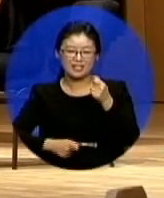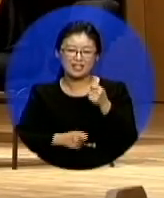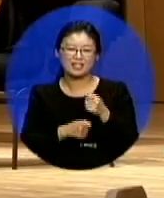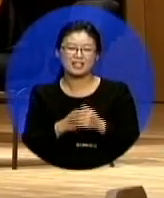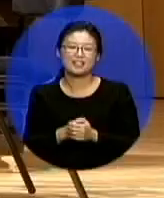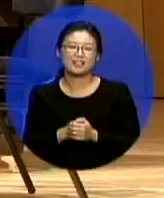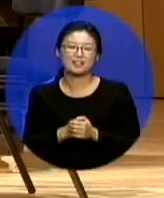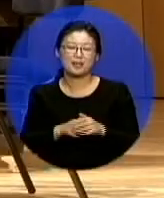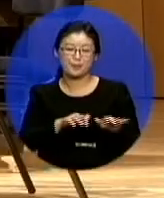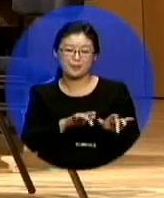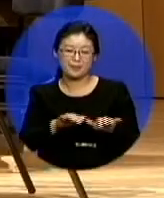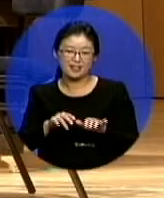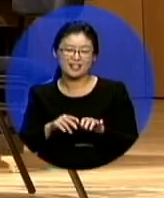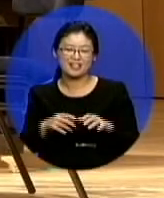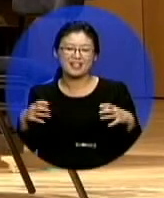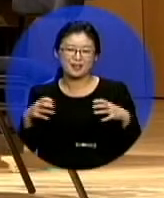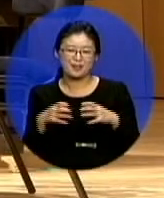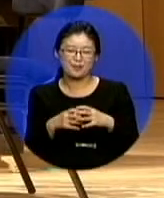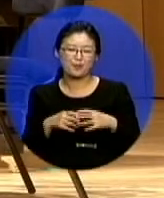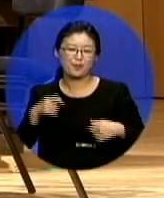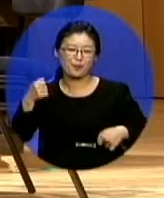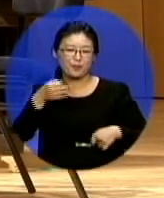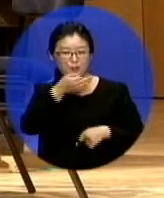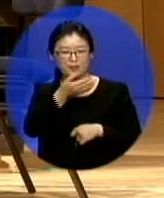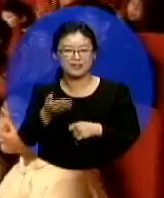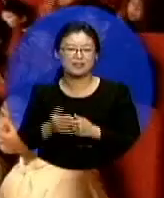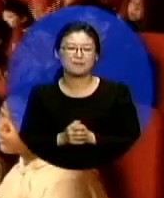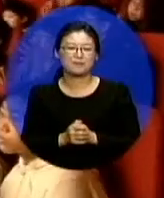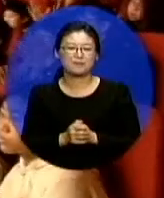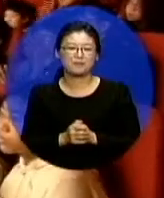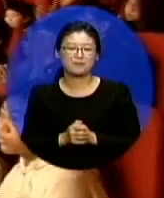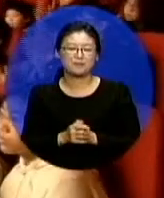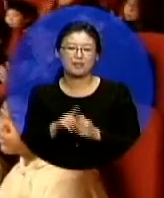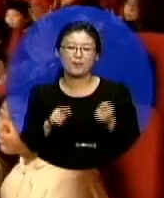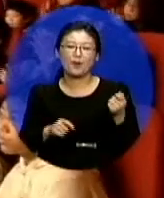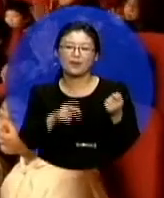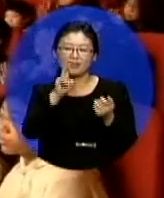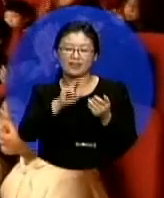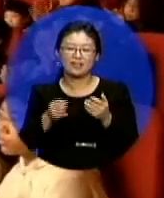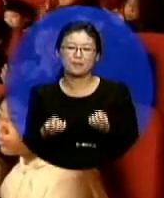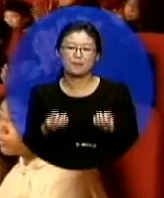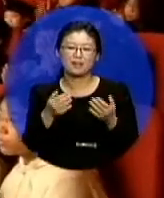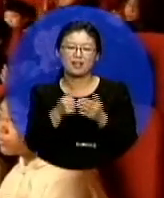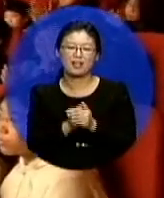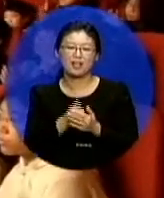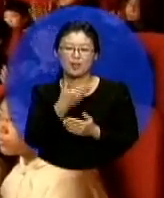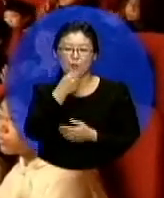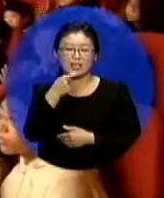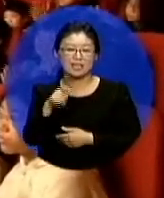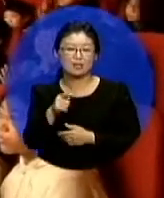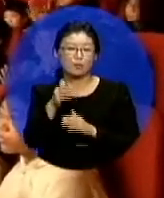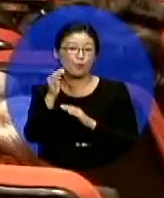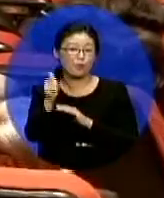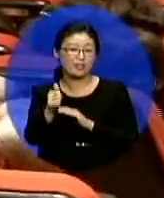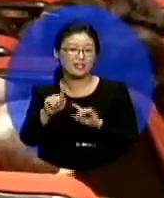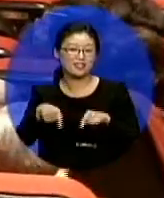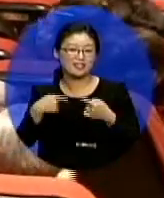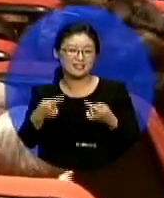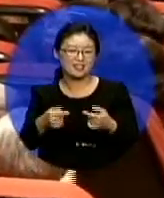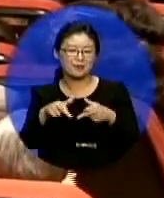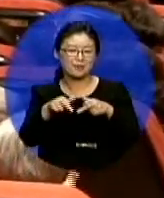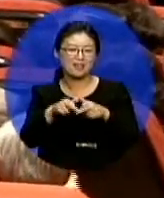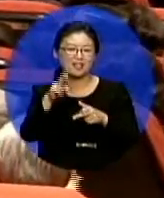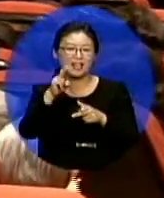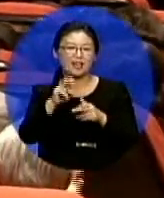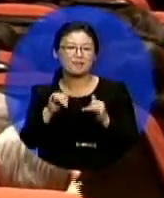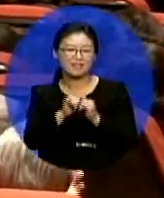씨와 피아니스트 김선아 씨가 합동 공연을 선보였습니다. 한편 이번 음악회에는 복지TV 최규욱 회장이 직접 참여해